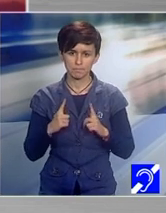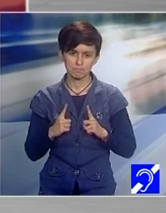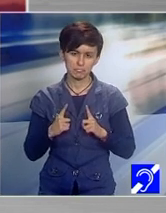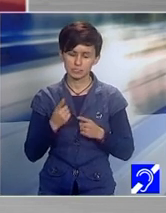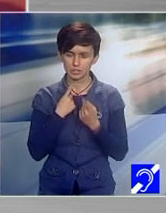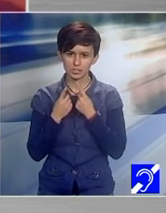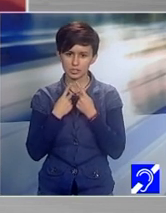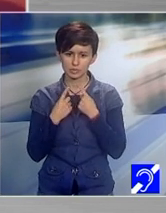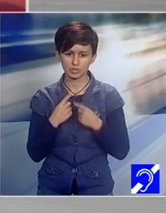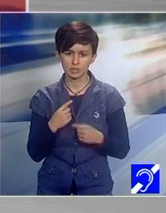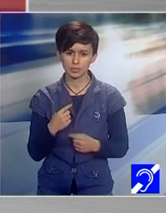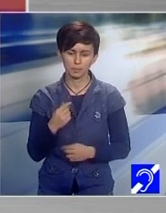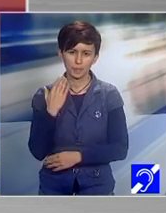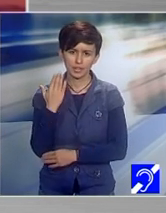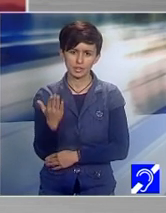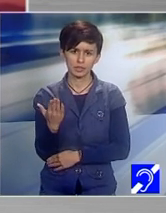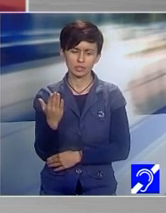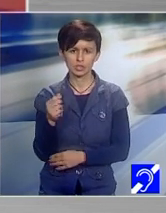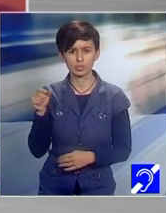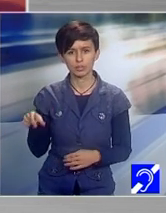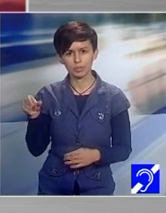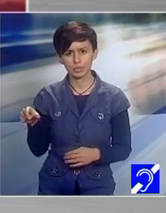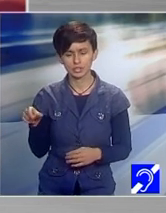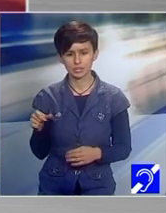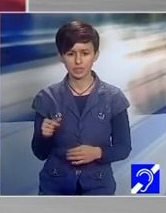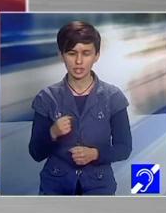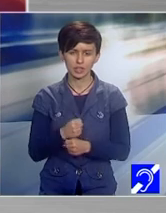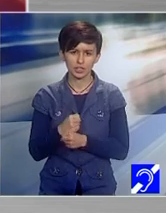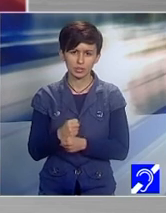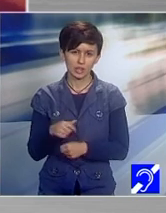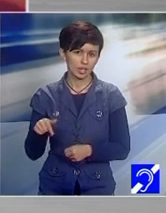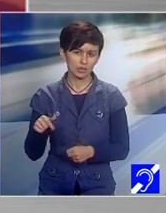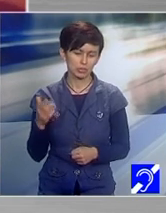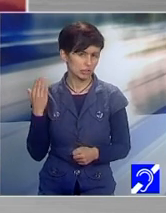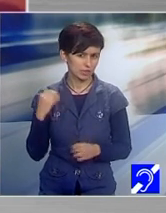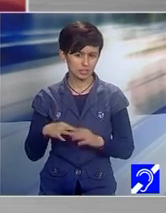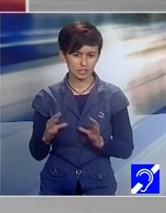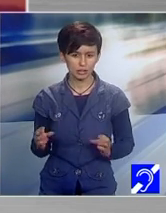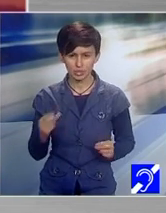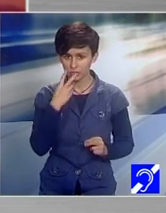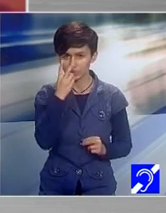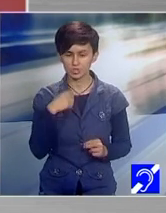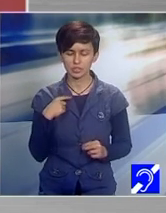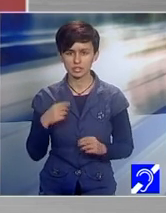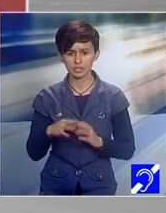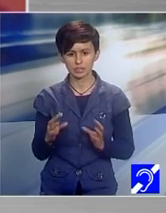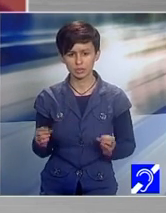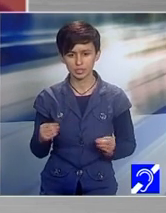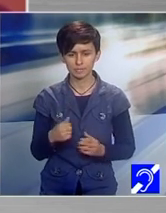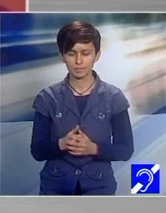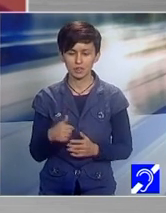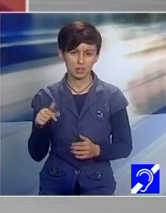discutând în hotel cu o cameristă care era din România și care întâmplător a văzut că sunt român, m-a întrebat cu ce ocazie. Și am spus, uite, am